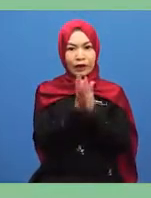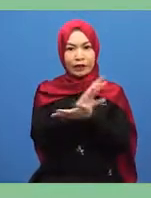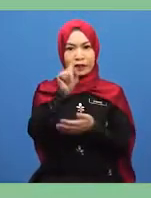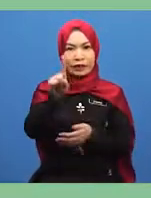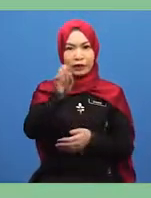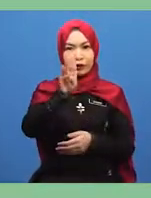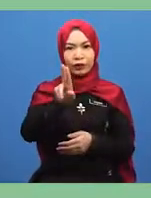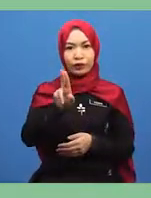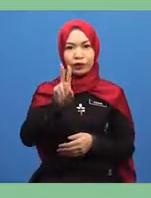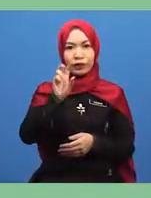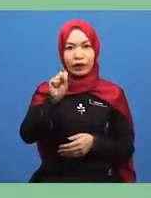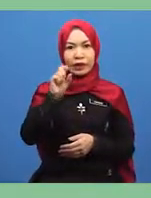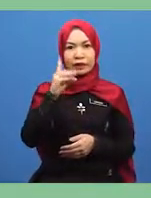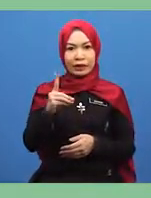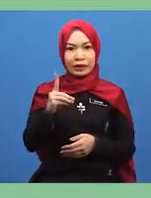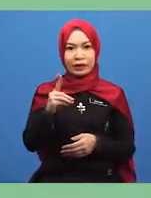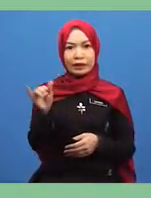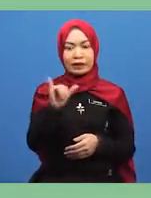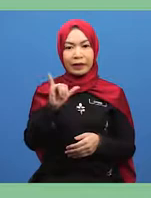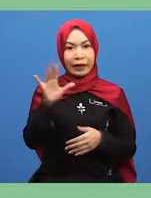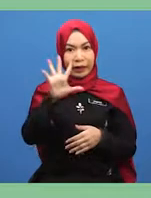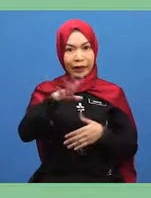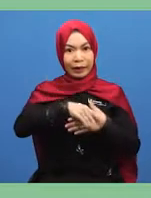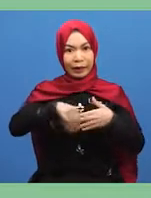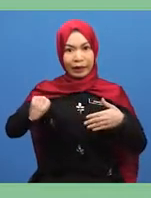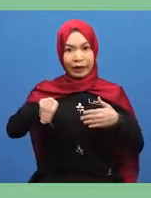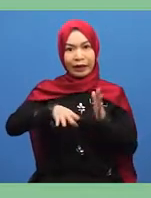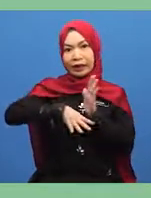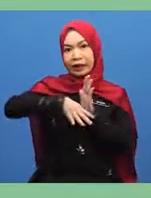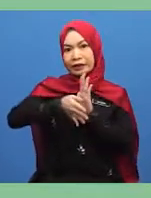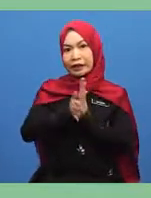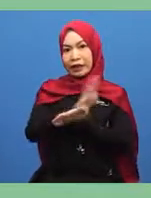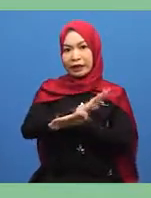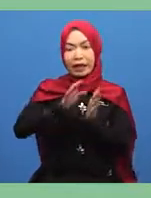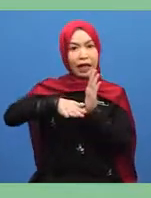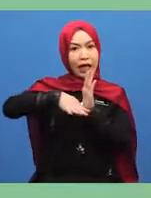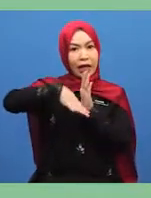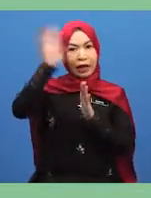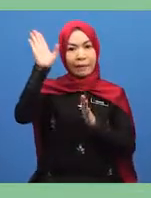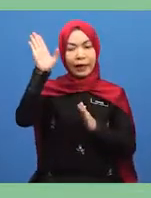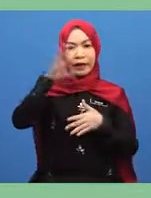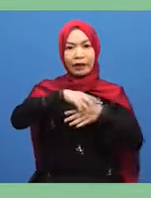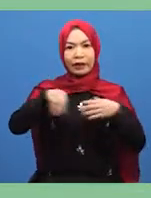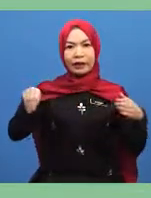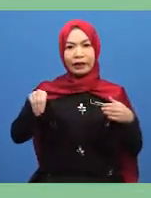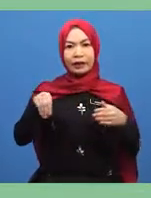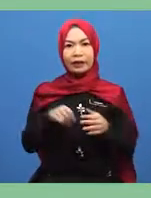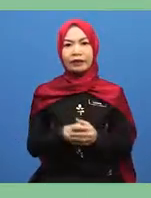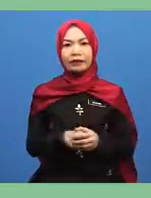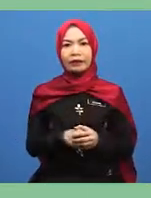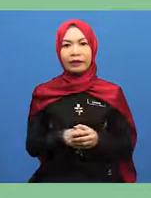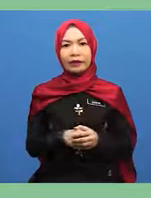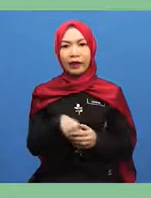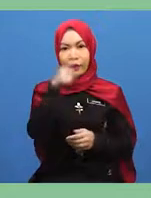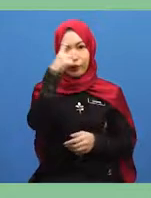sama dengan RM5. Ini bermakna lebih ringgit Malaysia diperlukan untuk mendapatkan seunit